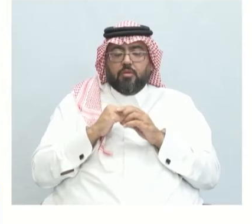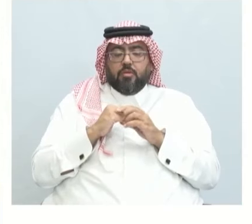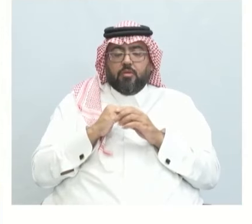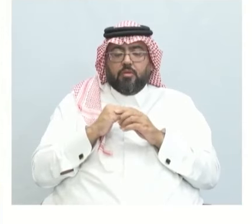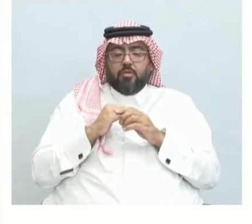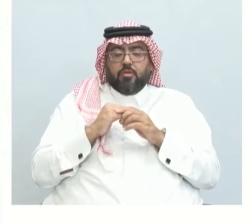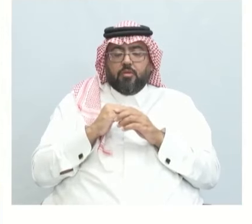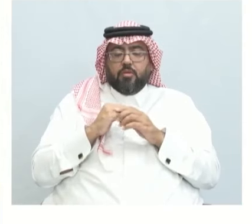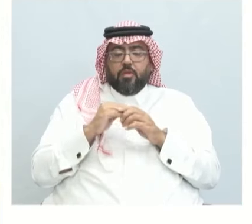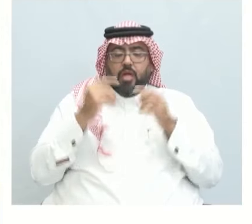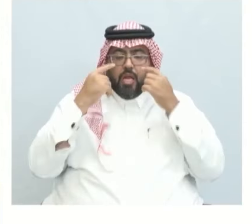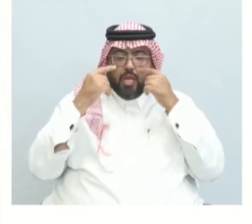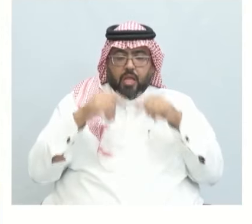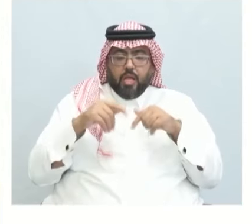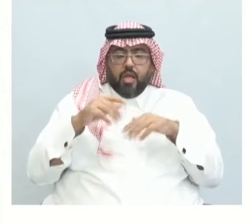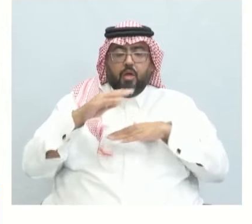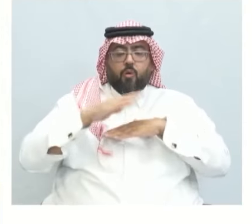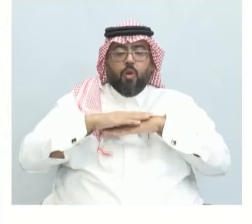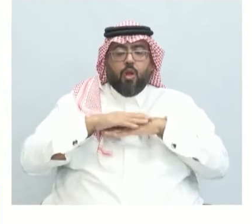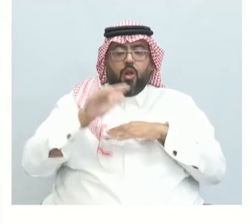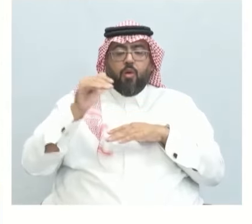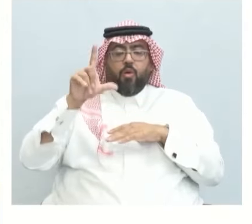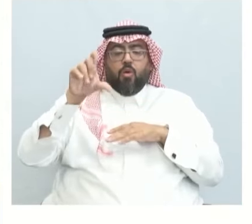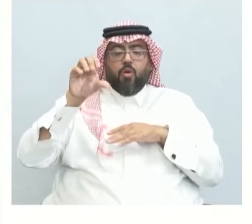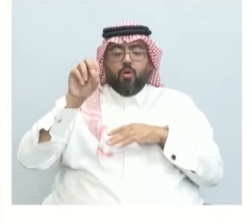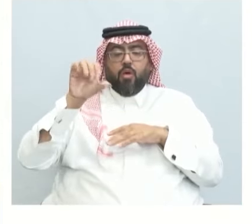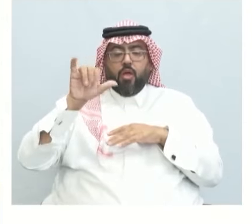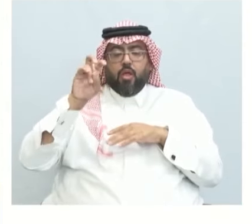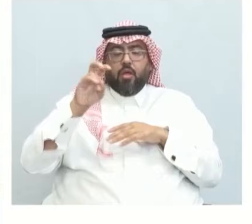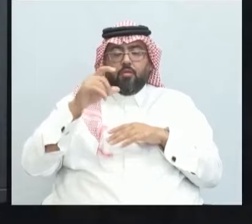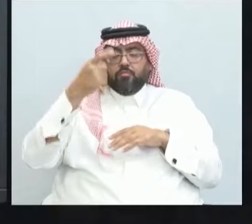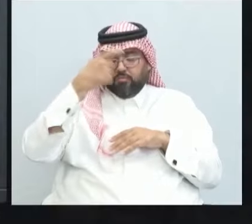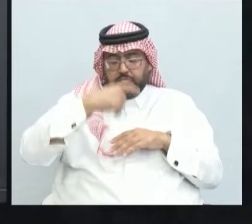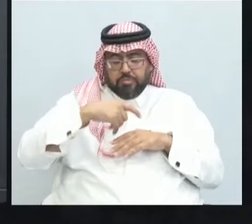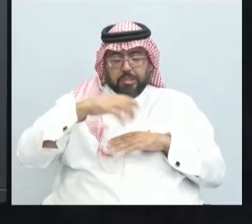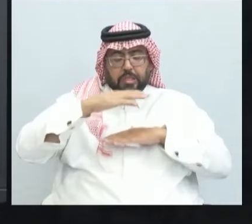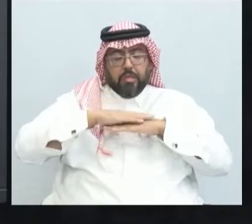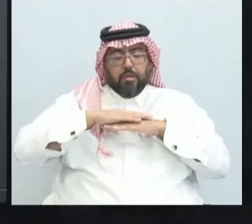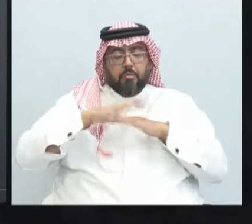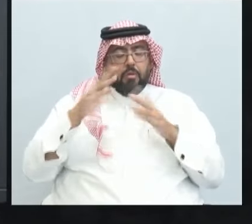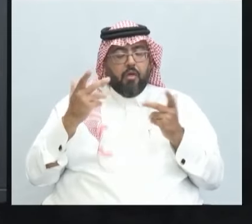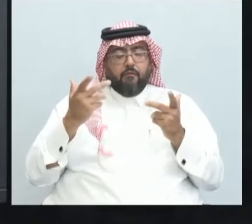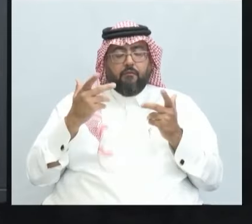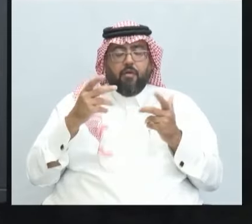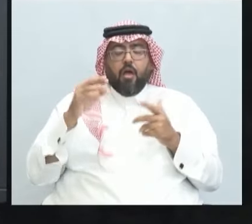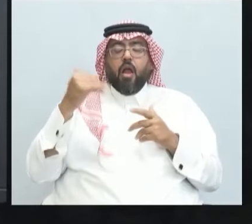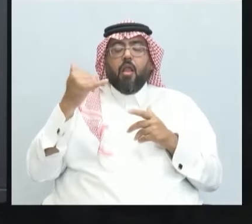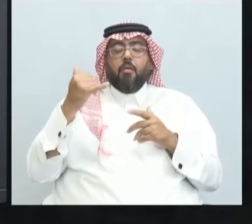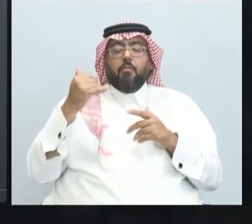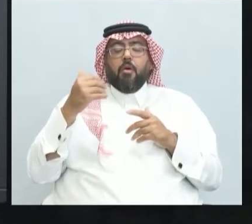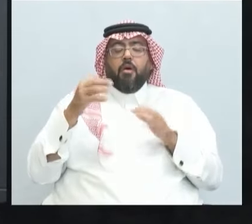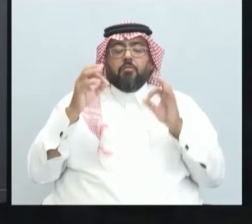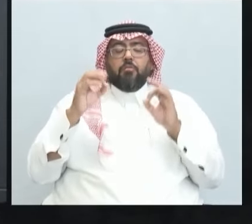لسيدها الحياه الخلقيه اما اخلاق العرب اخلاق العرب قد كان منها